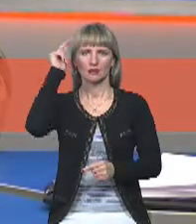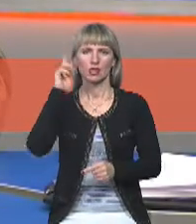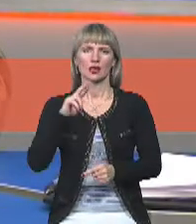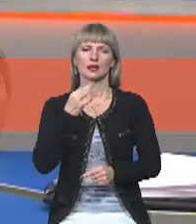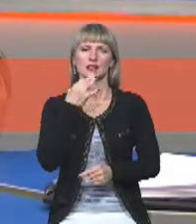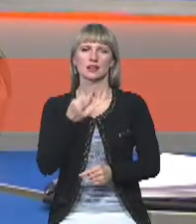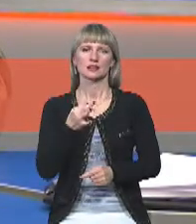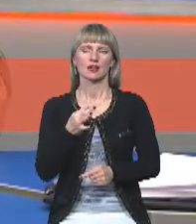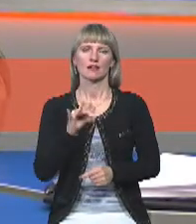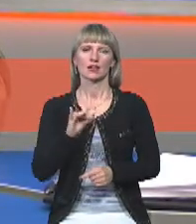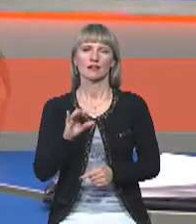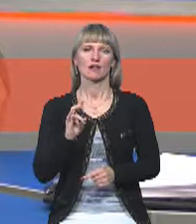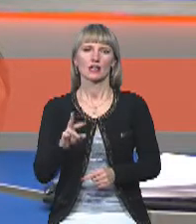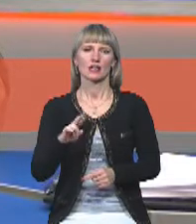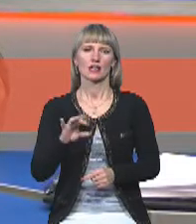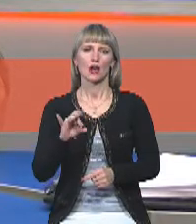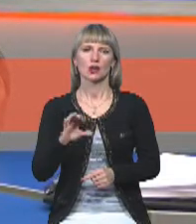сказав уже Іван Ярославович,